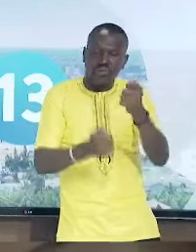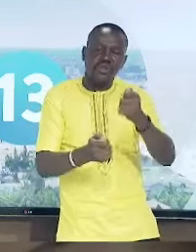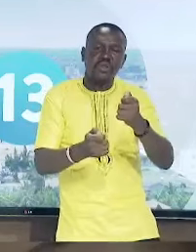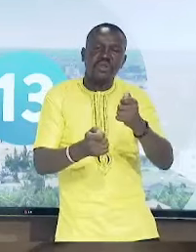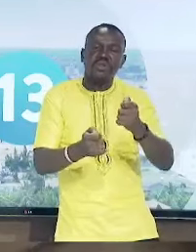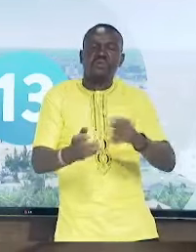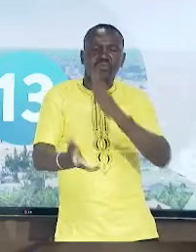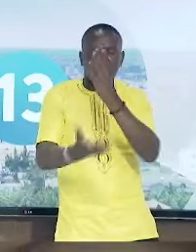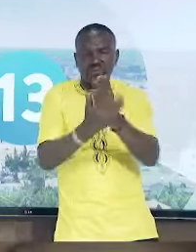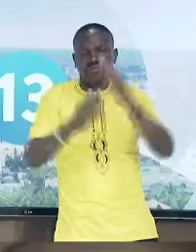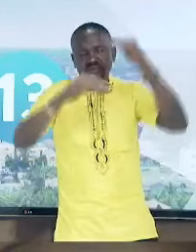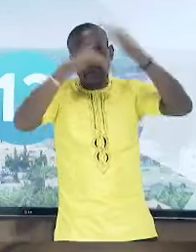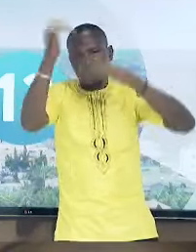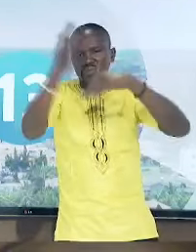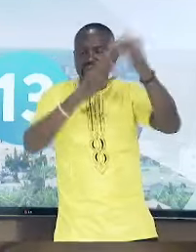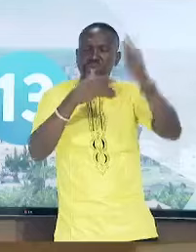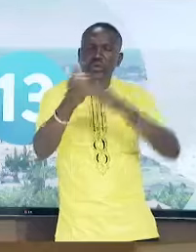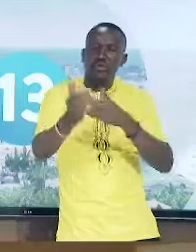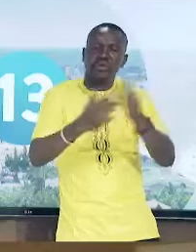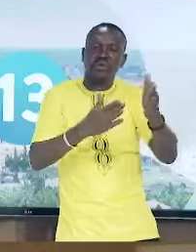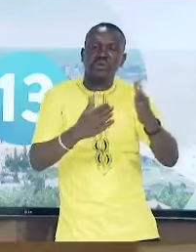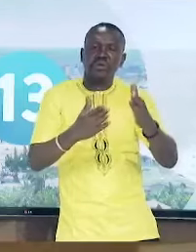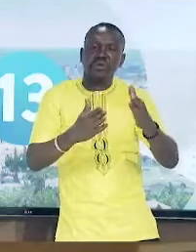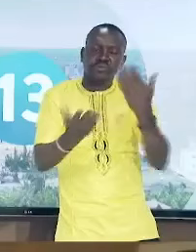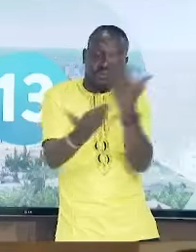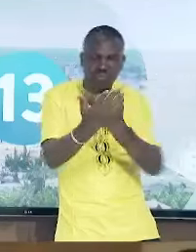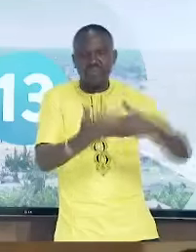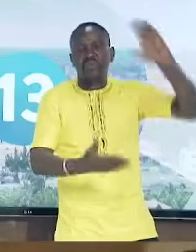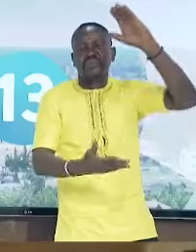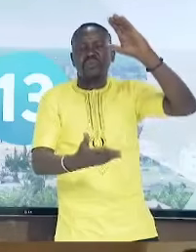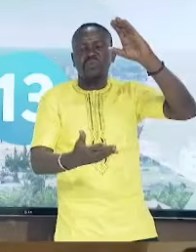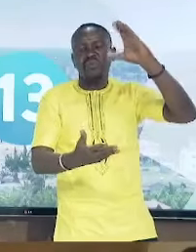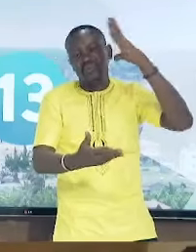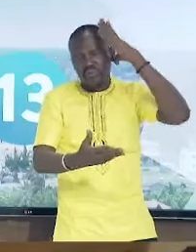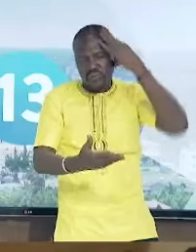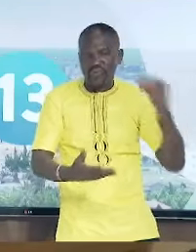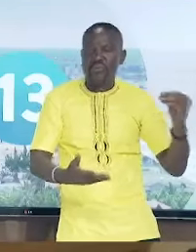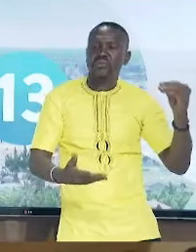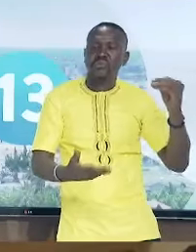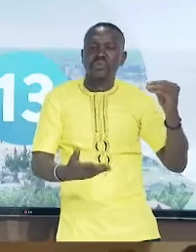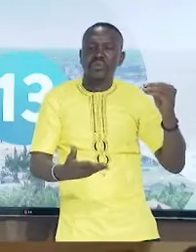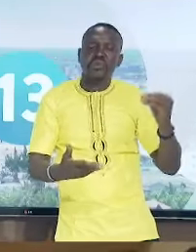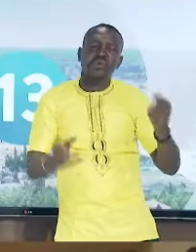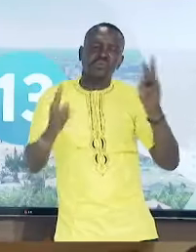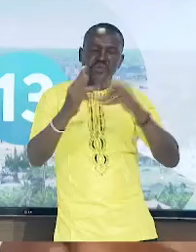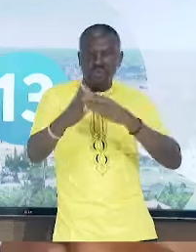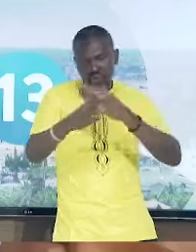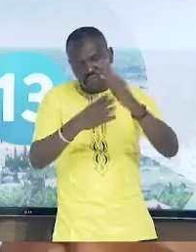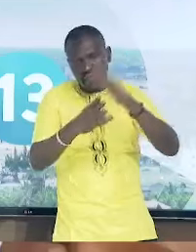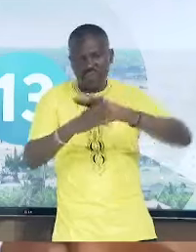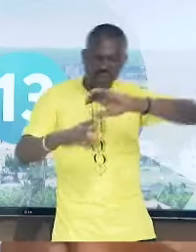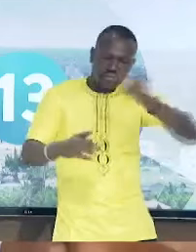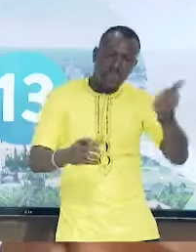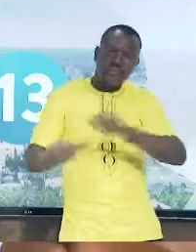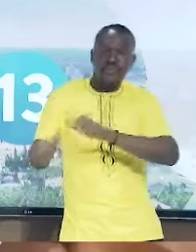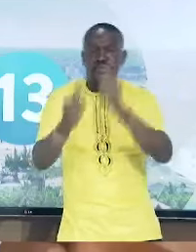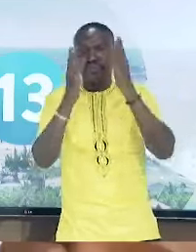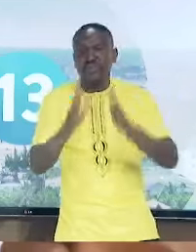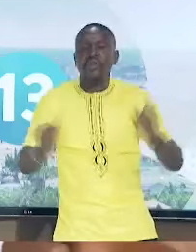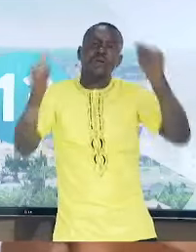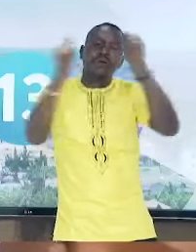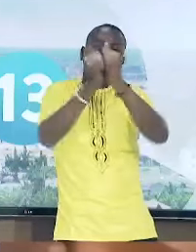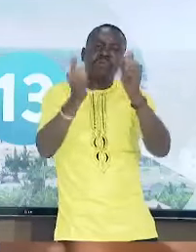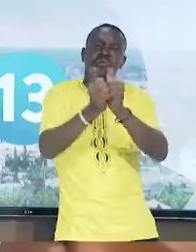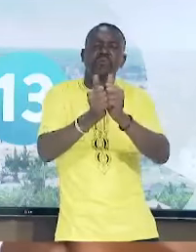maintien des infrastructures. On a une richesse d'expérience et il s'agit maintenant de partager cela avec d'autres acteurs et avec